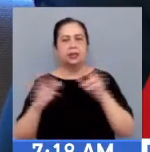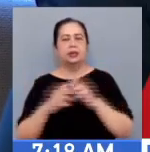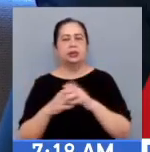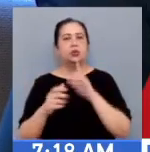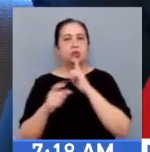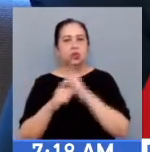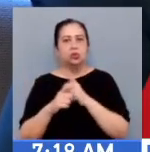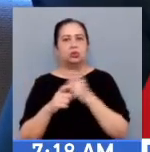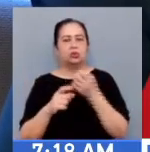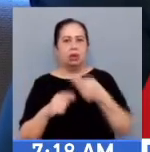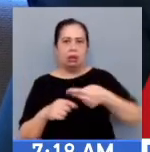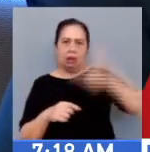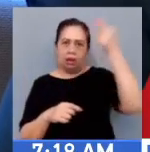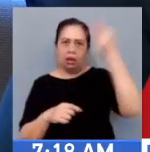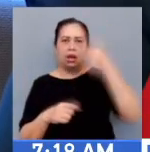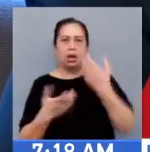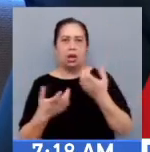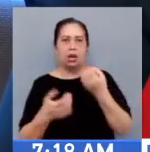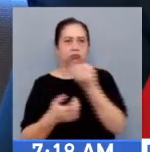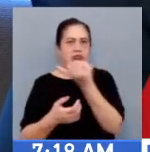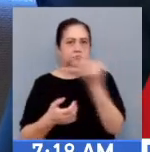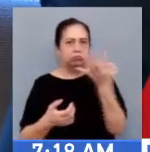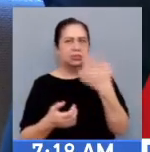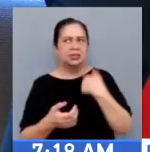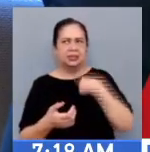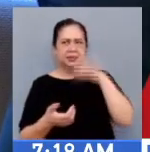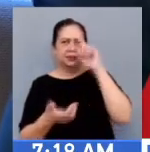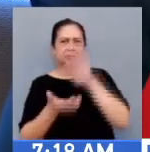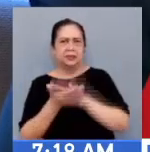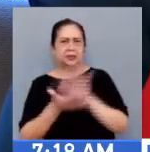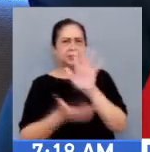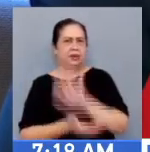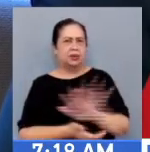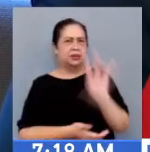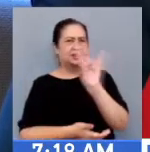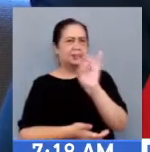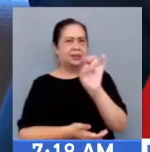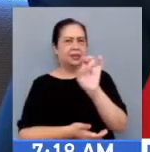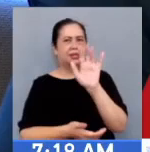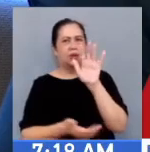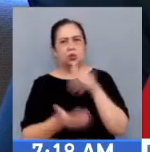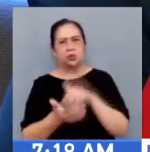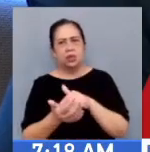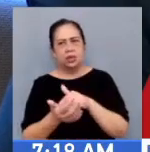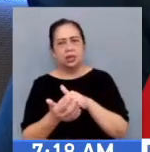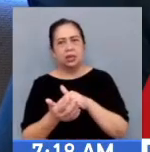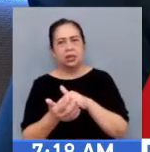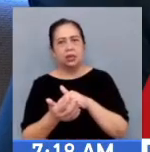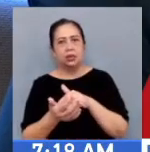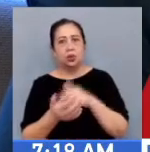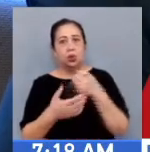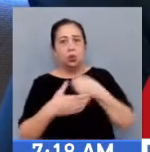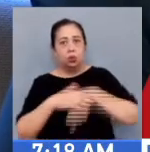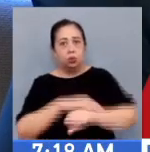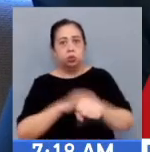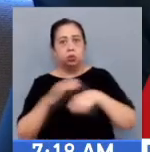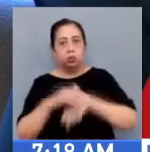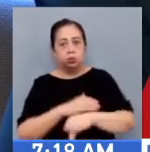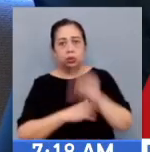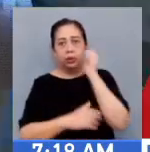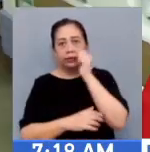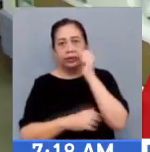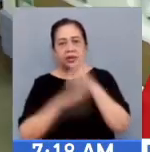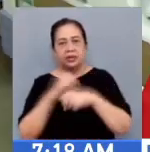So I believe around 700,000 na mga nanganganak taon-taon ay hindi